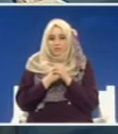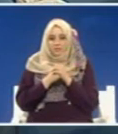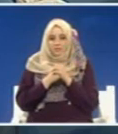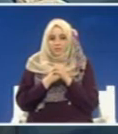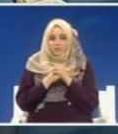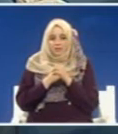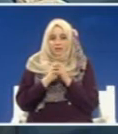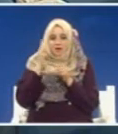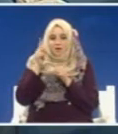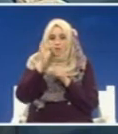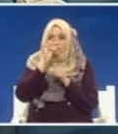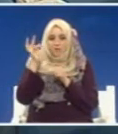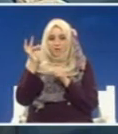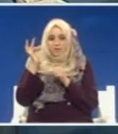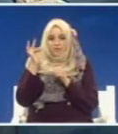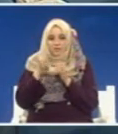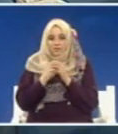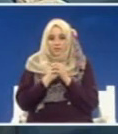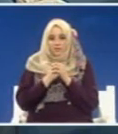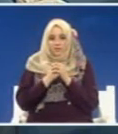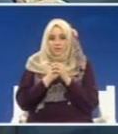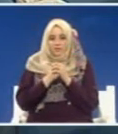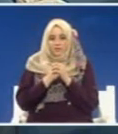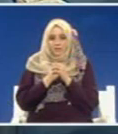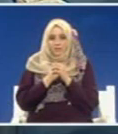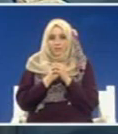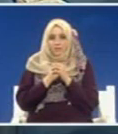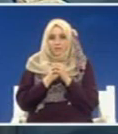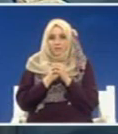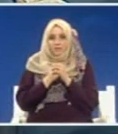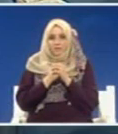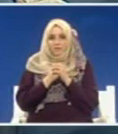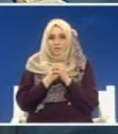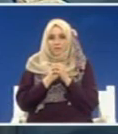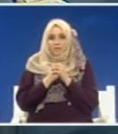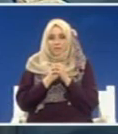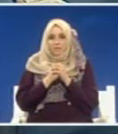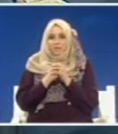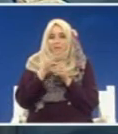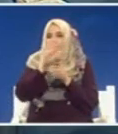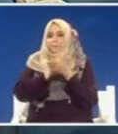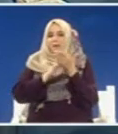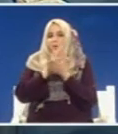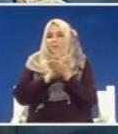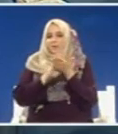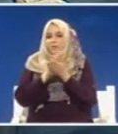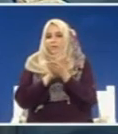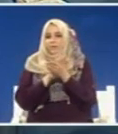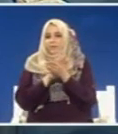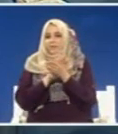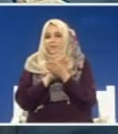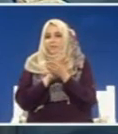صبرتش حتى سرقت بنتي تما، وكي جيت سرقت الأوراق للزوج هذيك. سيدة مهاجر